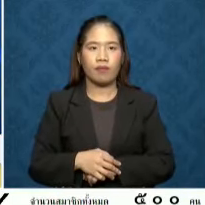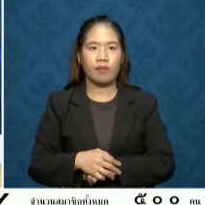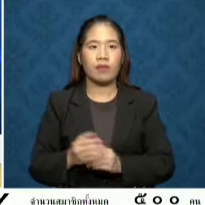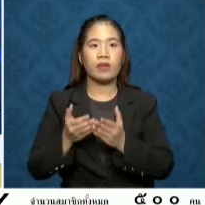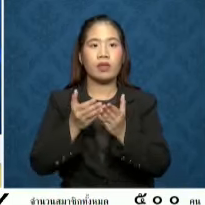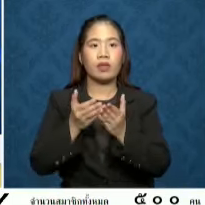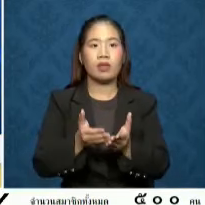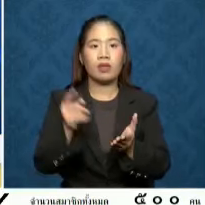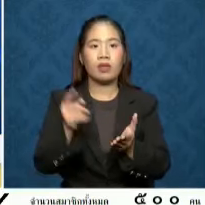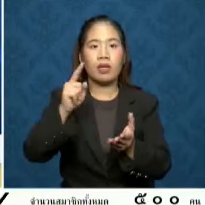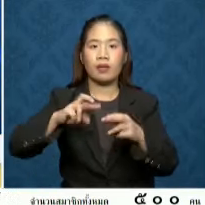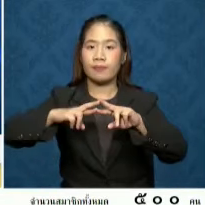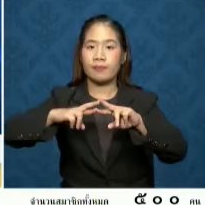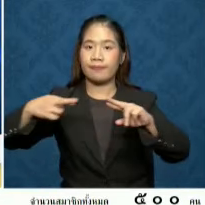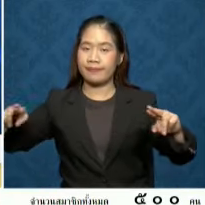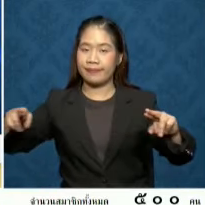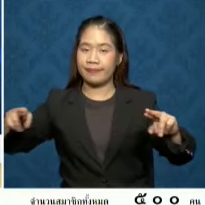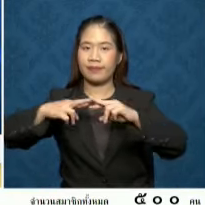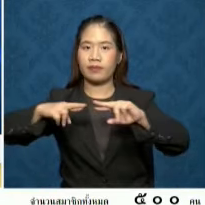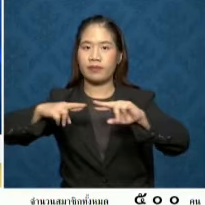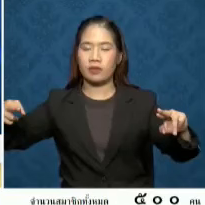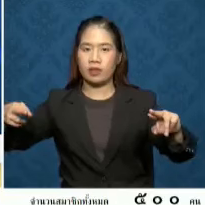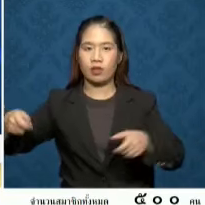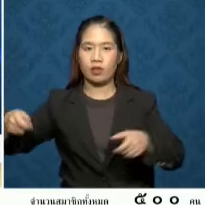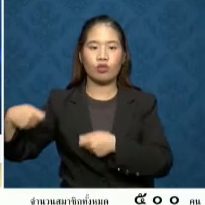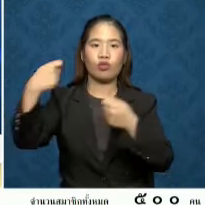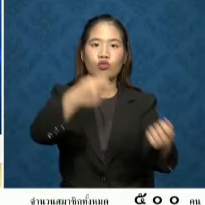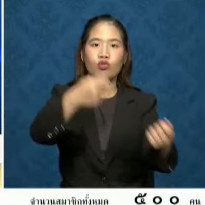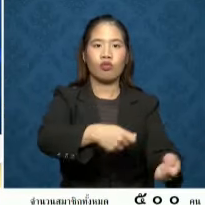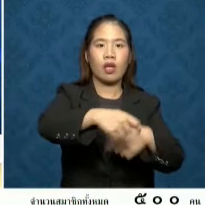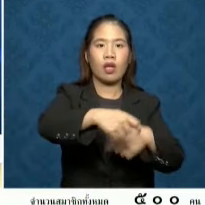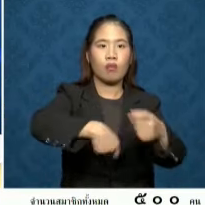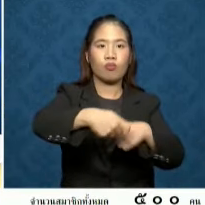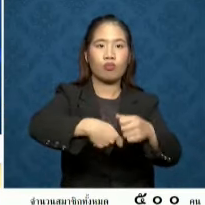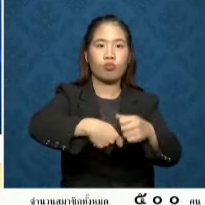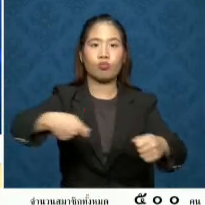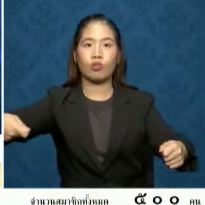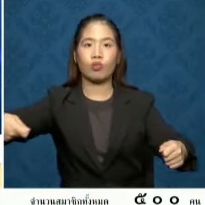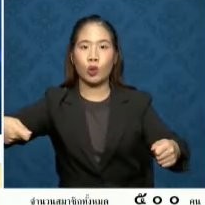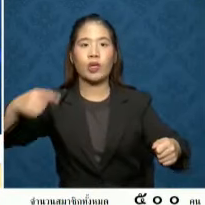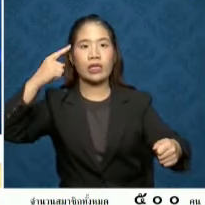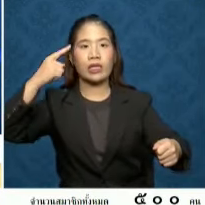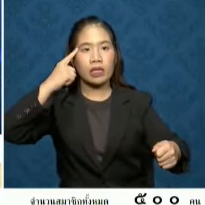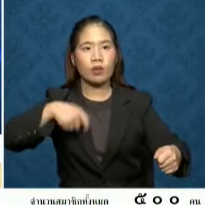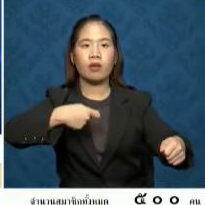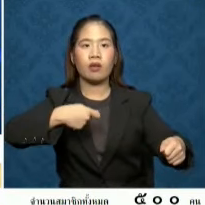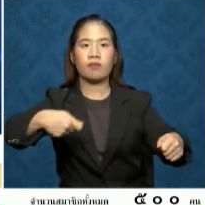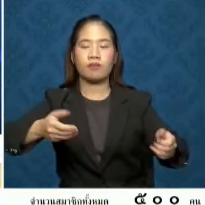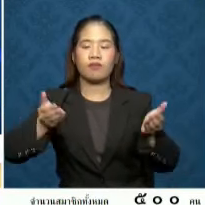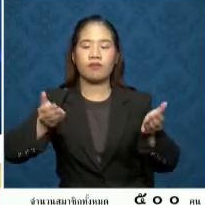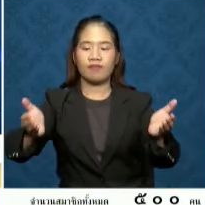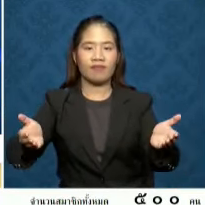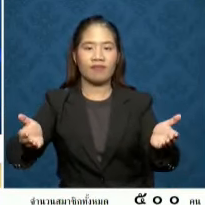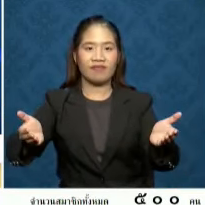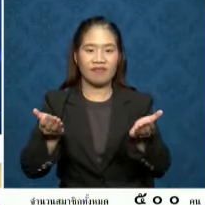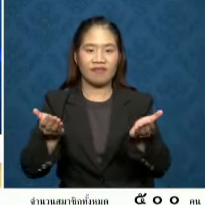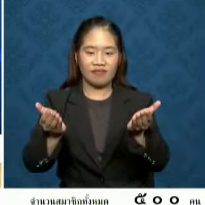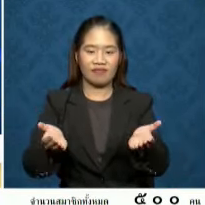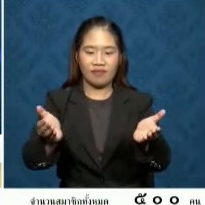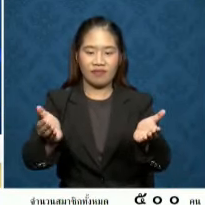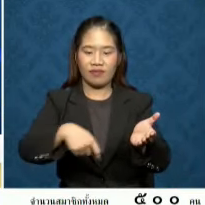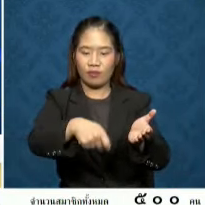อที่จะโยนเชือกไปให้เรือสุโขทัยผูกแล้วก็หวังว่าจะลากกับสัตหีบเป็นคำสั่งจากไอ้โม่งคนไหน